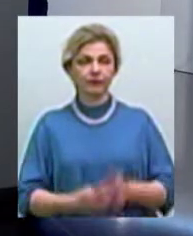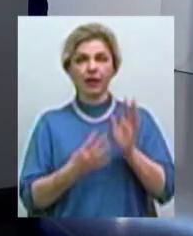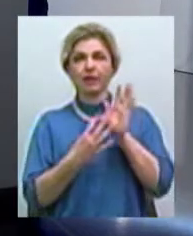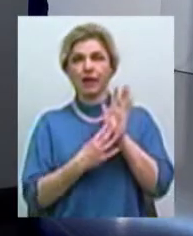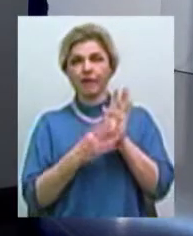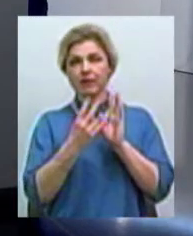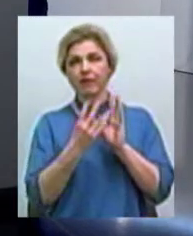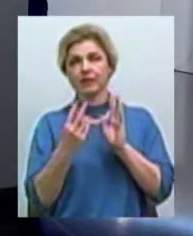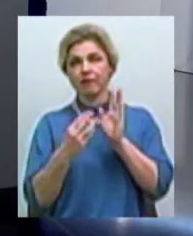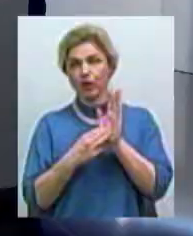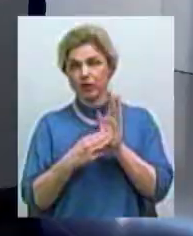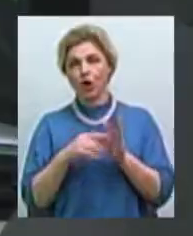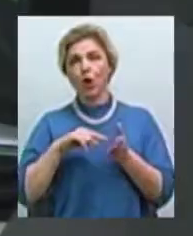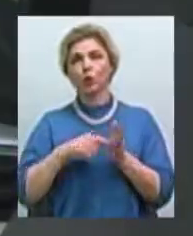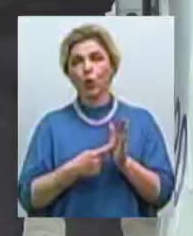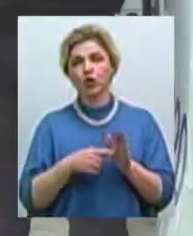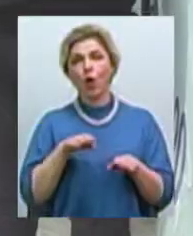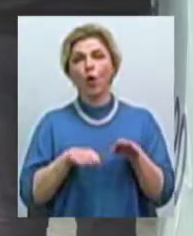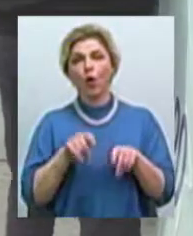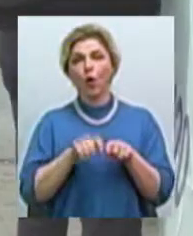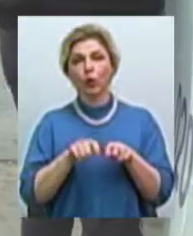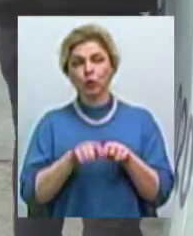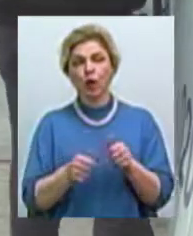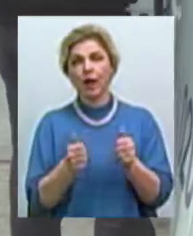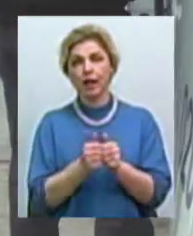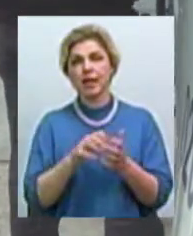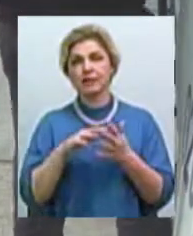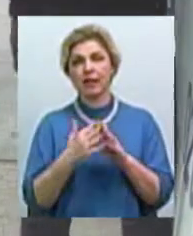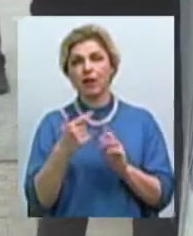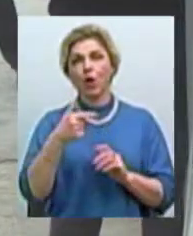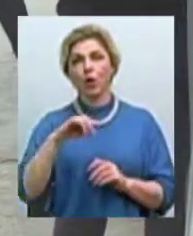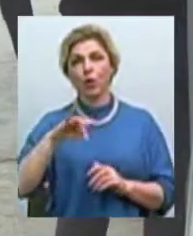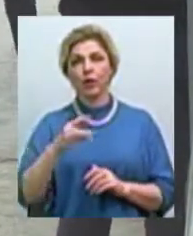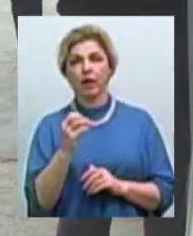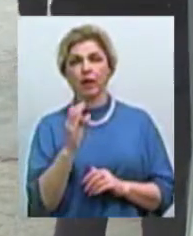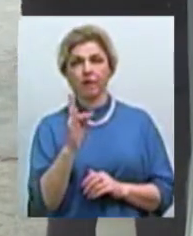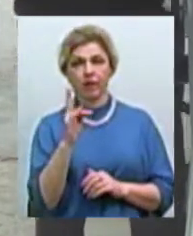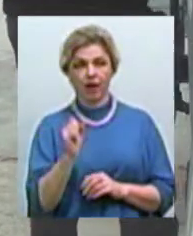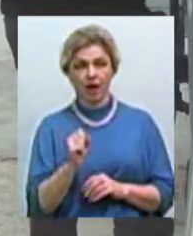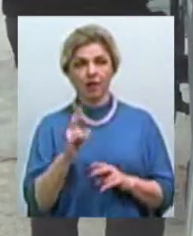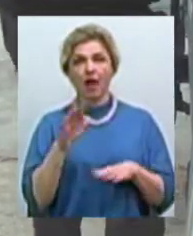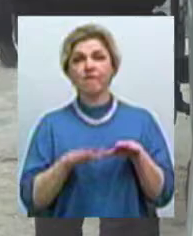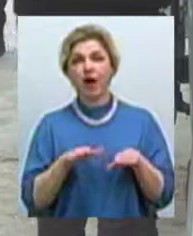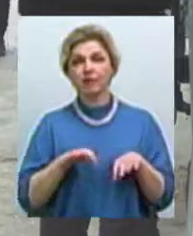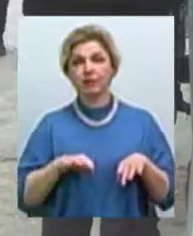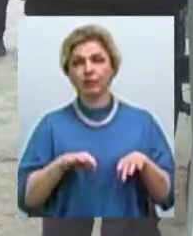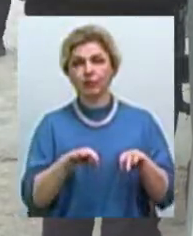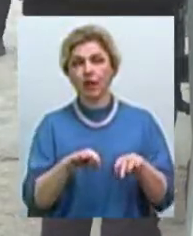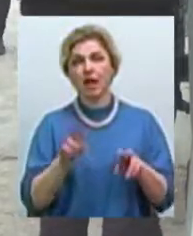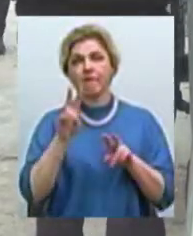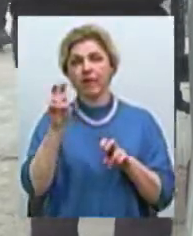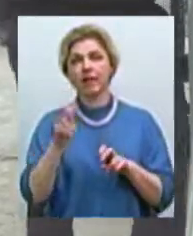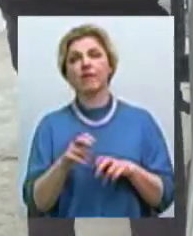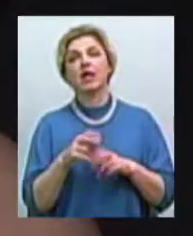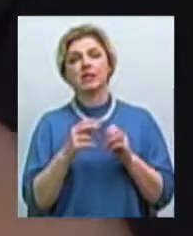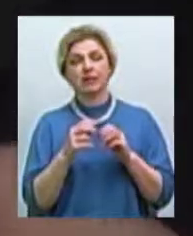9.28 – пункт габаритно-вагового контролю, що розташований поблизу села Гур'ївка в бік Миколаєва. На ваги заїздить вантажівка фірми